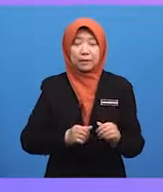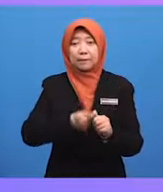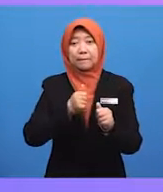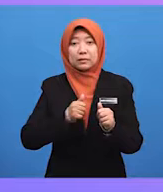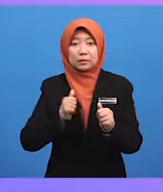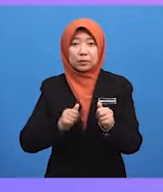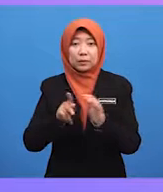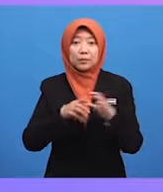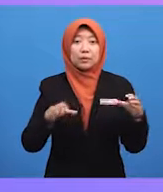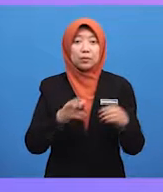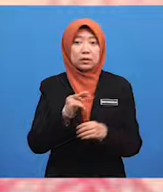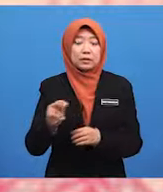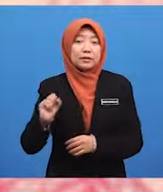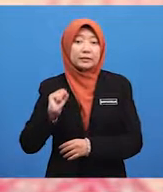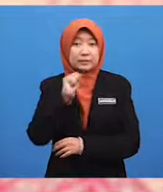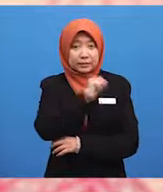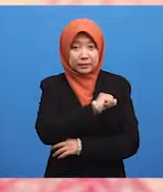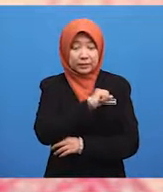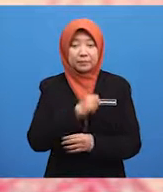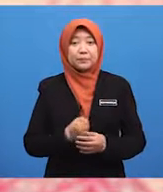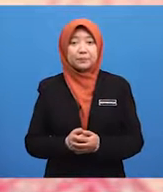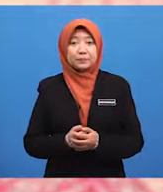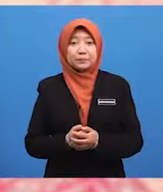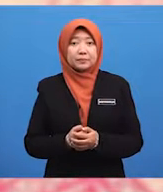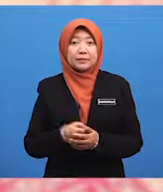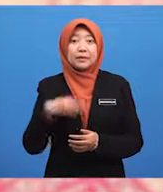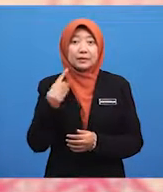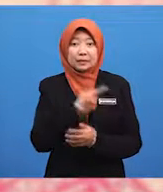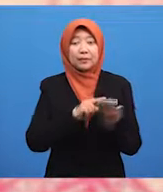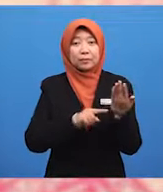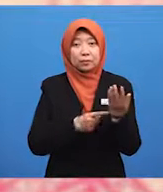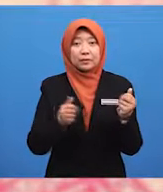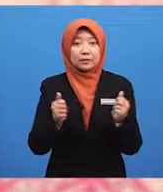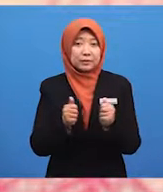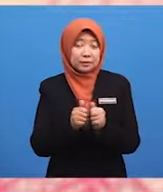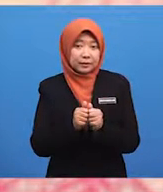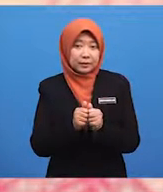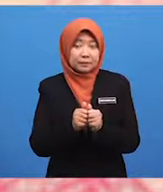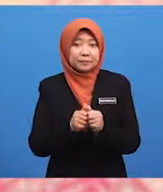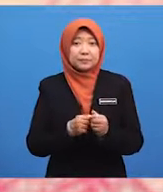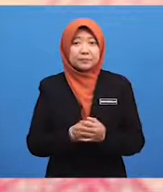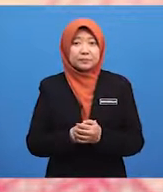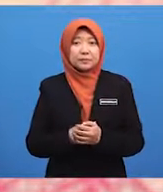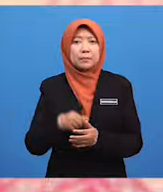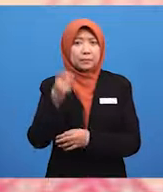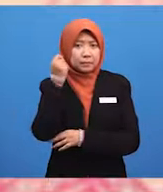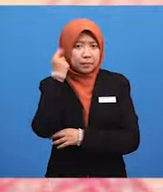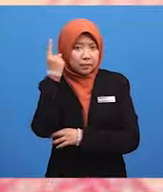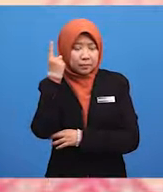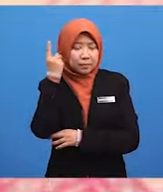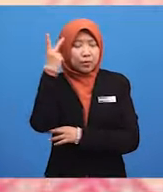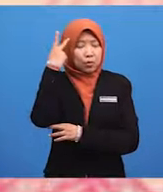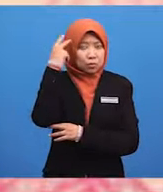menjauhi perbuatan syirik. Baiklah, kita mulakan perkongsian hari ini dengan memahami